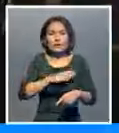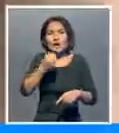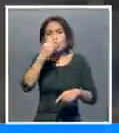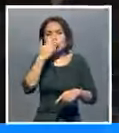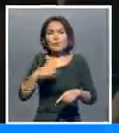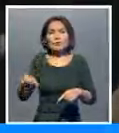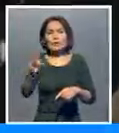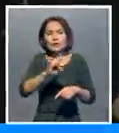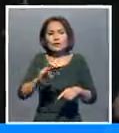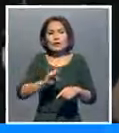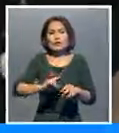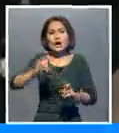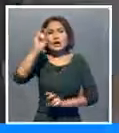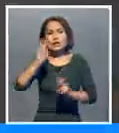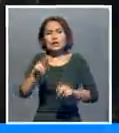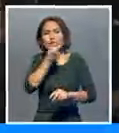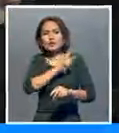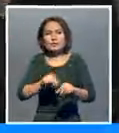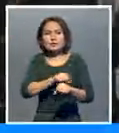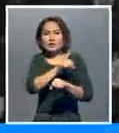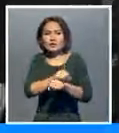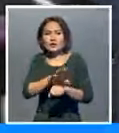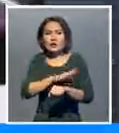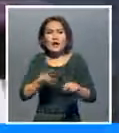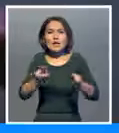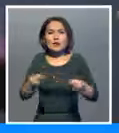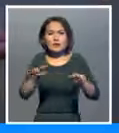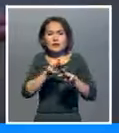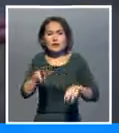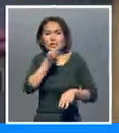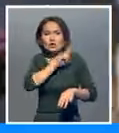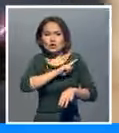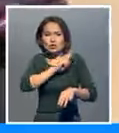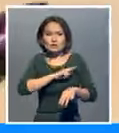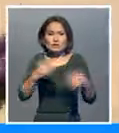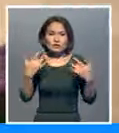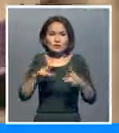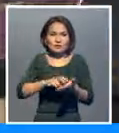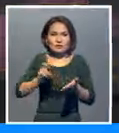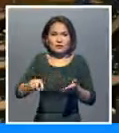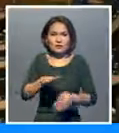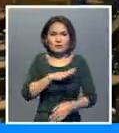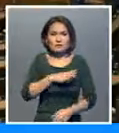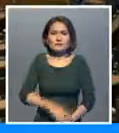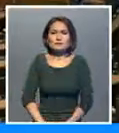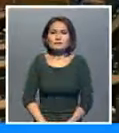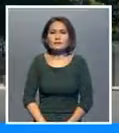өндірістің дамуындағы қиындықтарды заңды деп есептеп, премьердің сол үшін парламентті мерзімнен бұрын таратқанын түсіне алмай отыр.